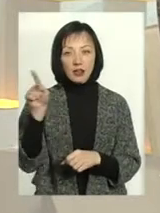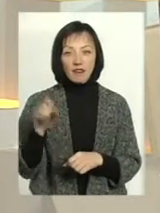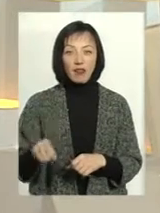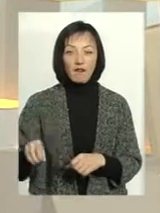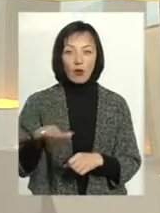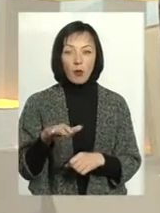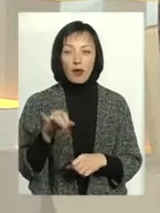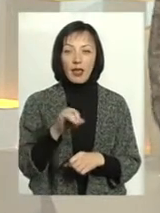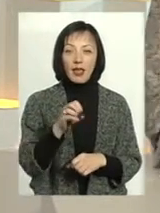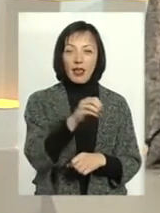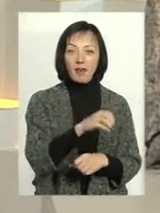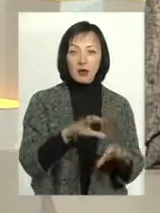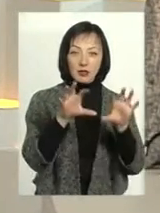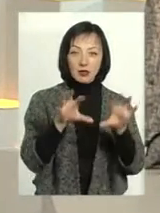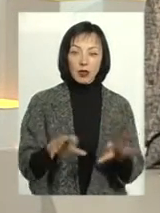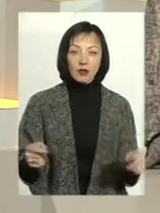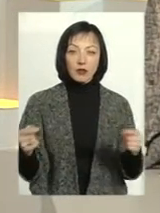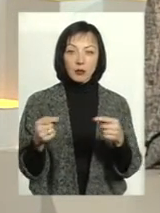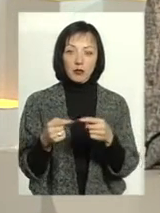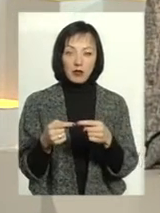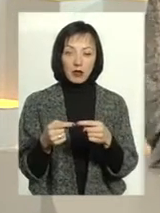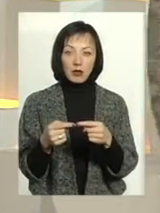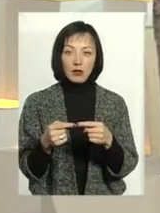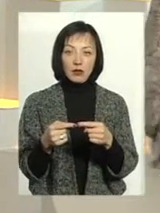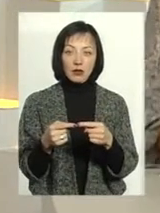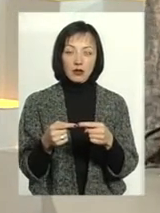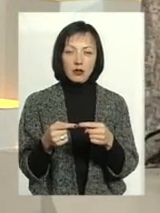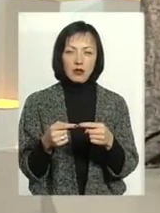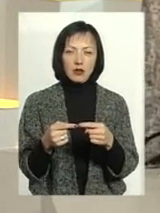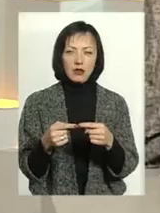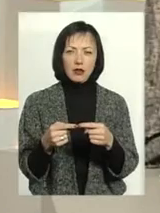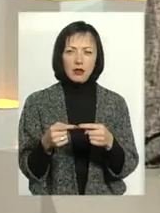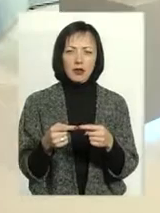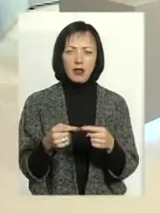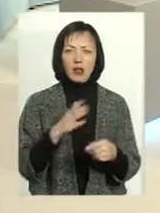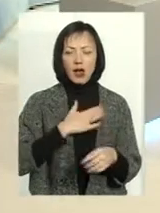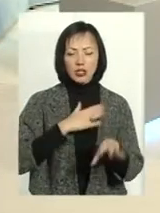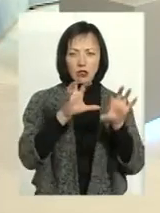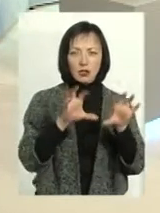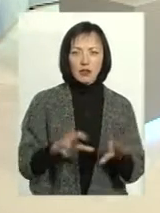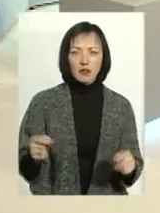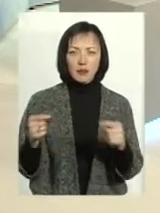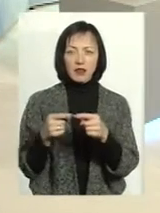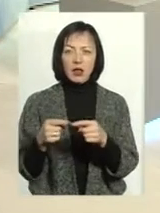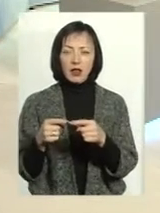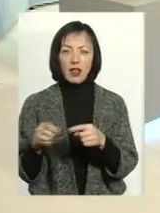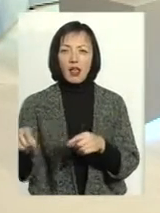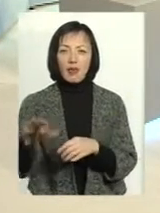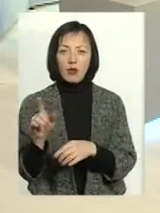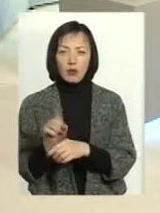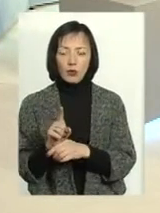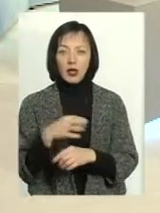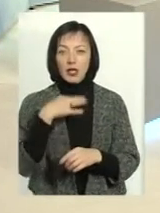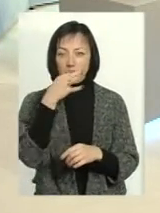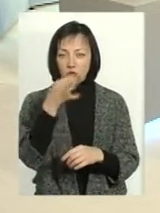і європейське законодавство відповідало, ну, скажімо, наше законодавство абсолютно відповідало європейським там стандартам і нормам? Ну, скажу